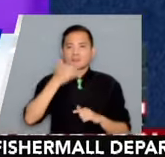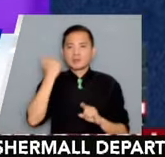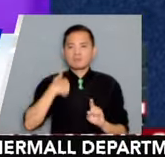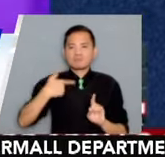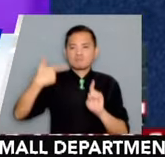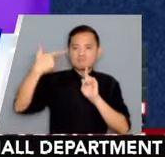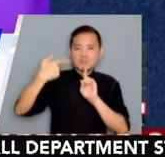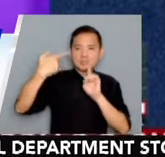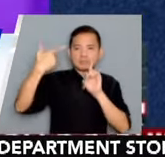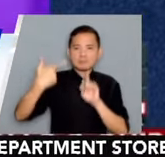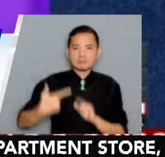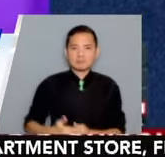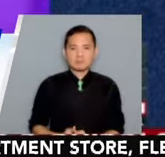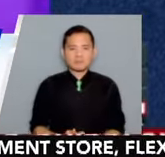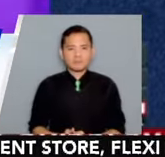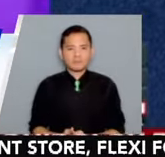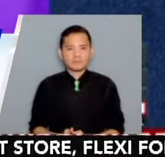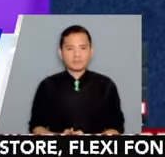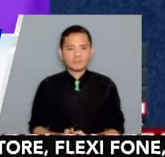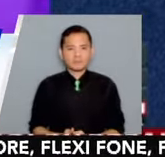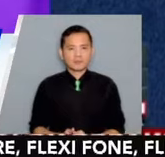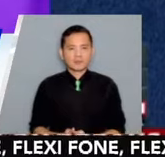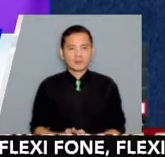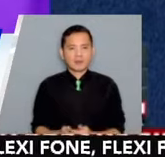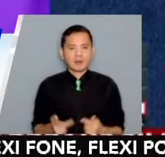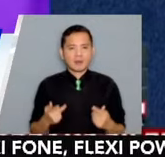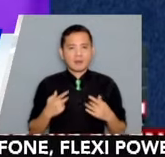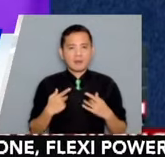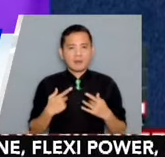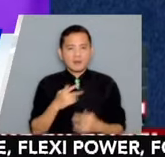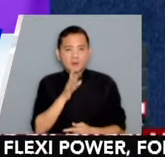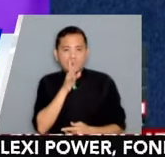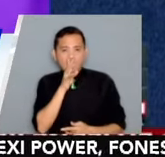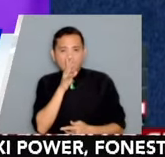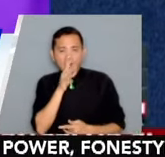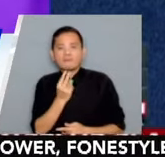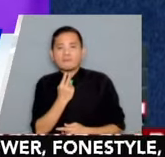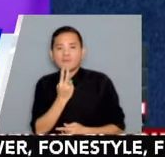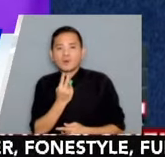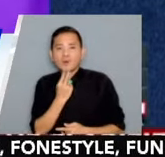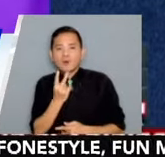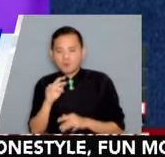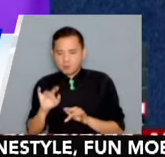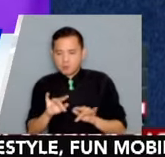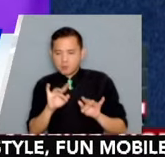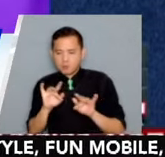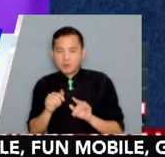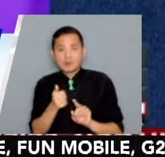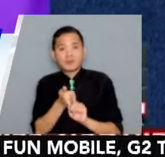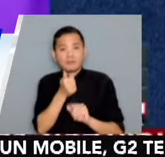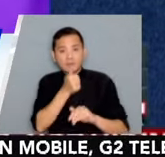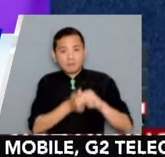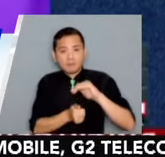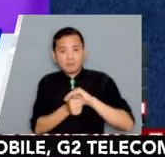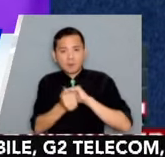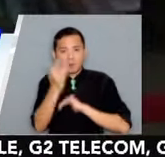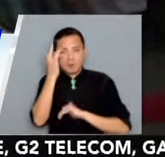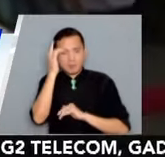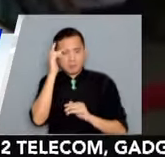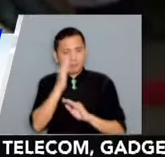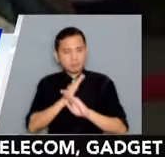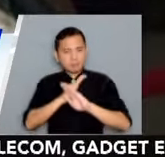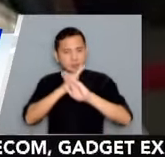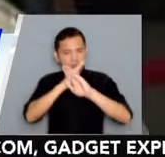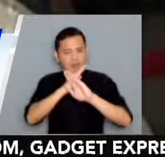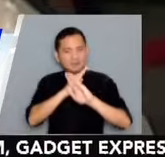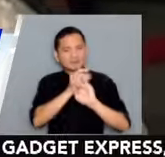garantiya. Sa audio recording na inilabas nitong weekend, ipiniliwanag ni Quibuloy na nagtatago siya para protektahan ang kanyang sarili at hindi dahil mayroon